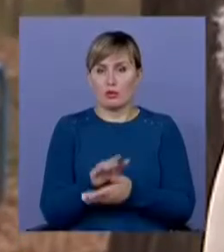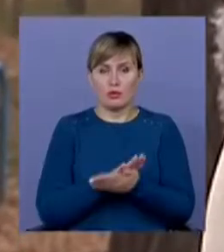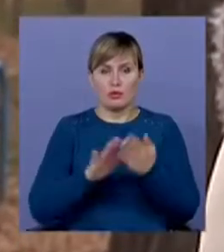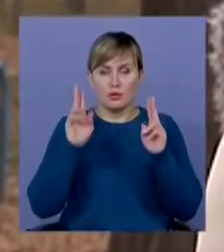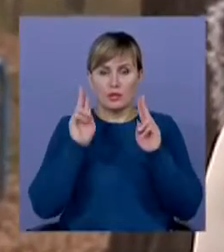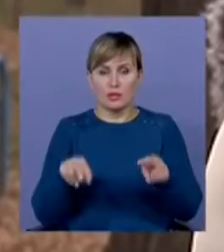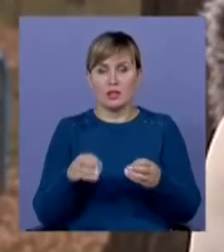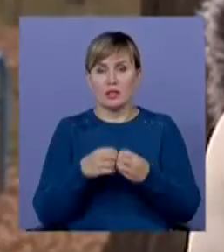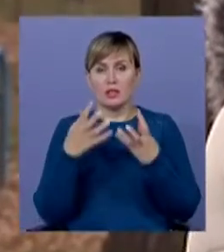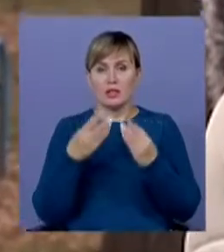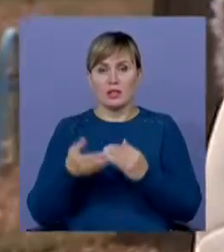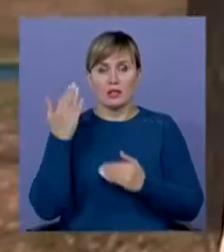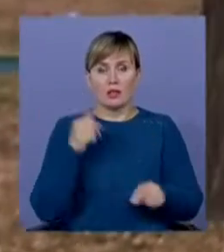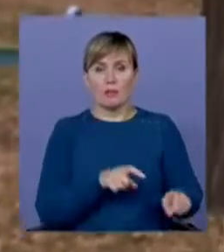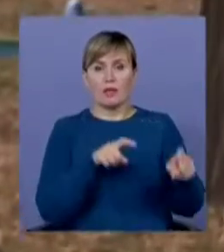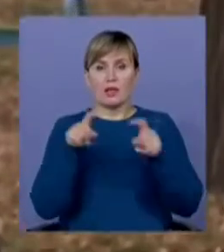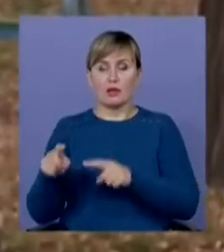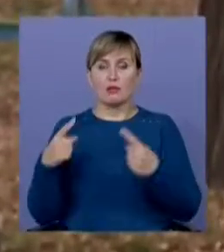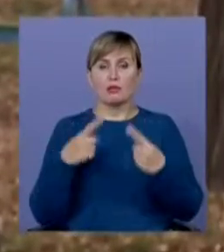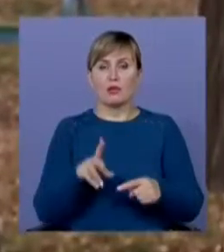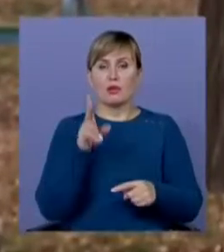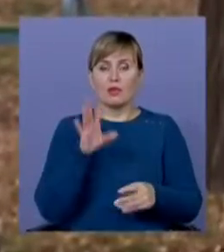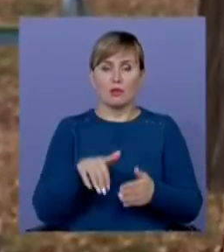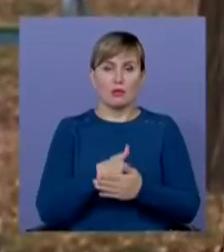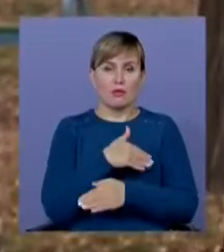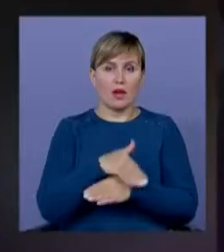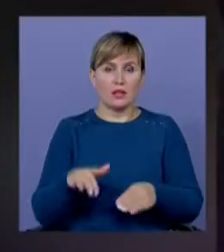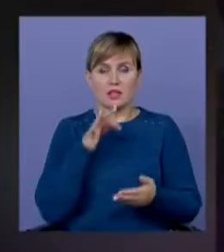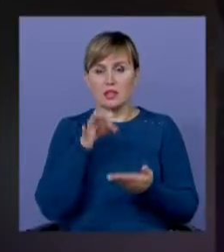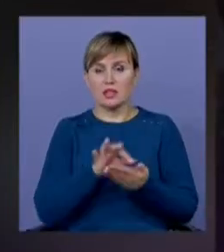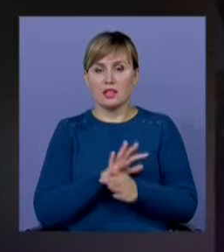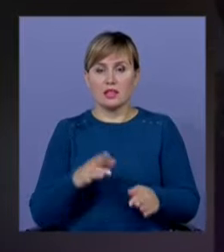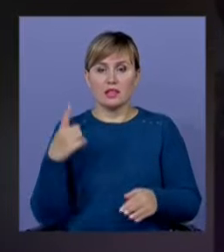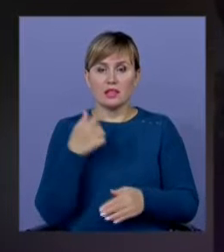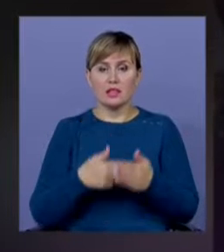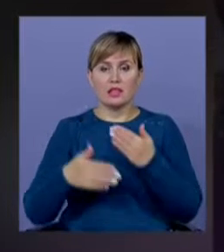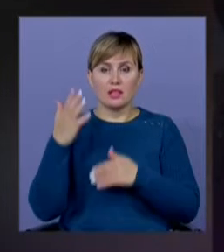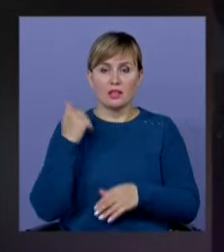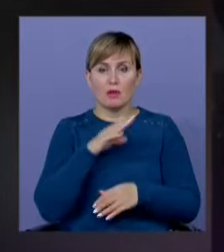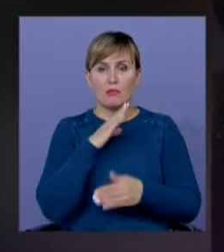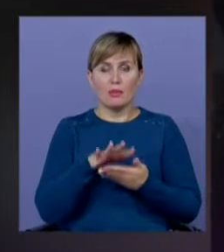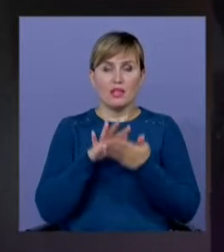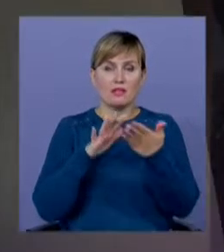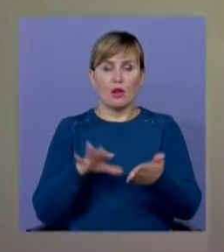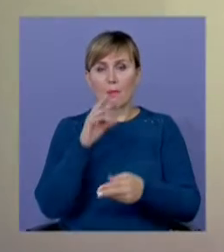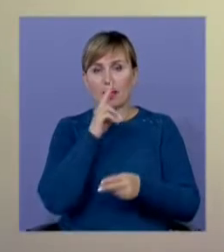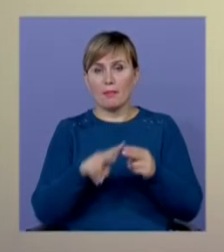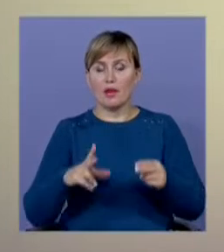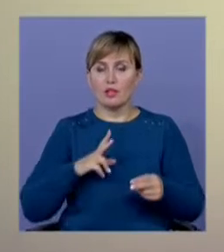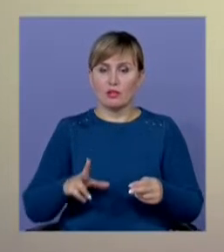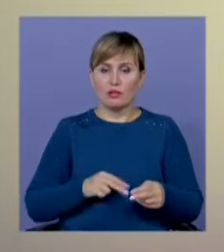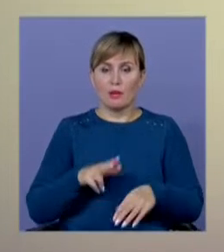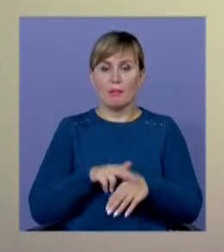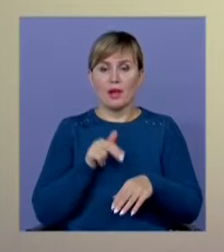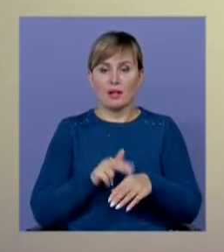знают. Дней 10 назад она переехала на другую квартиру, новый адрес так и не сказала. Неделю назад мать девушки подала заявление о пропаже дочери в